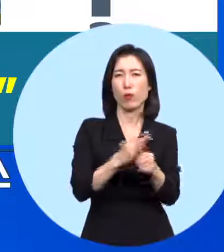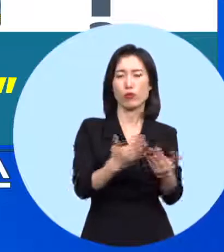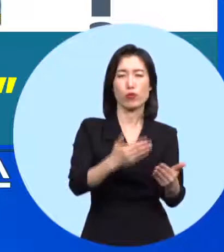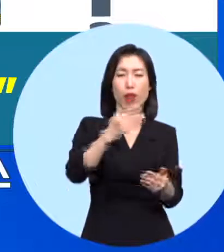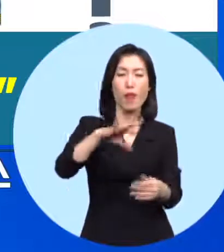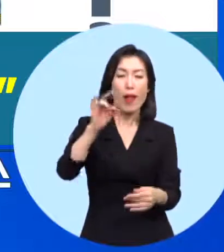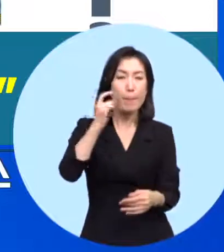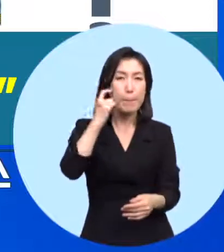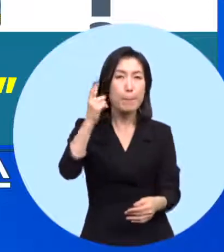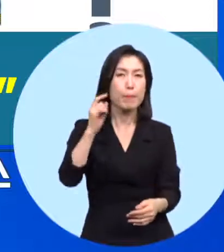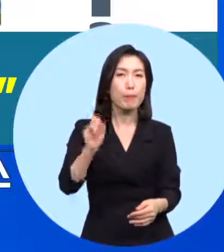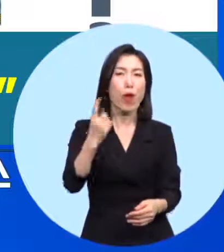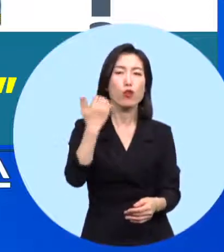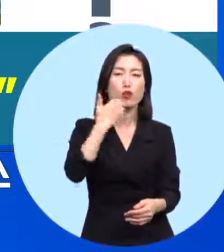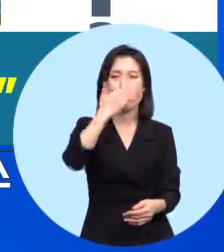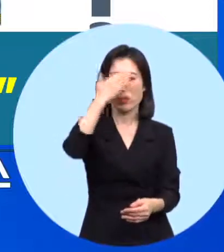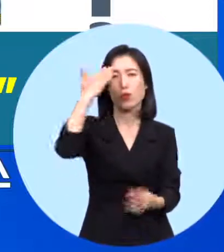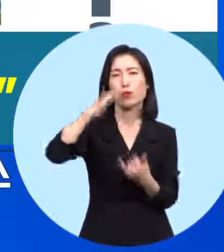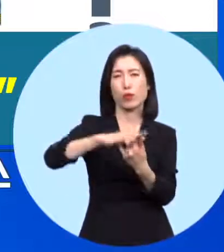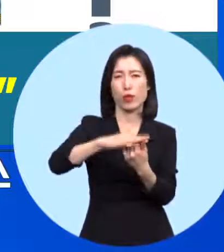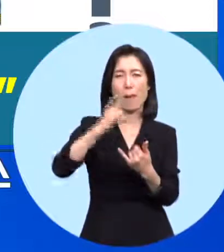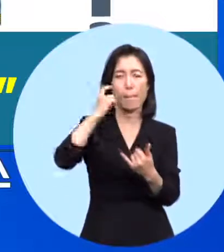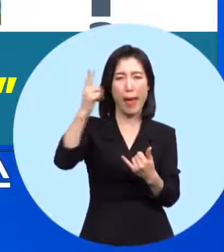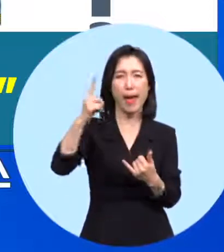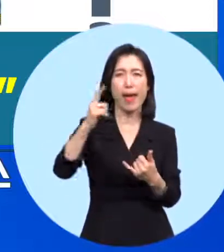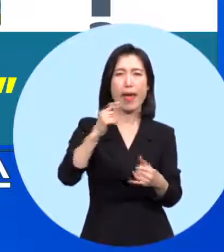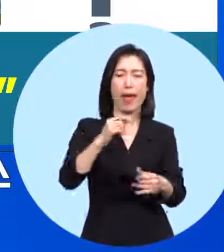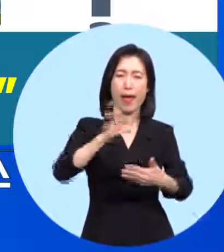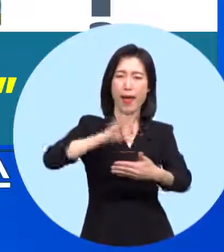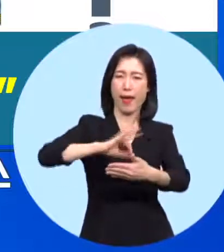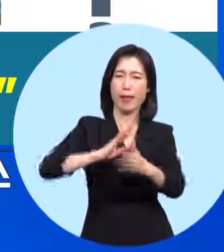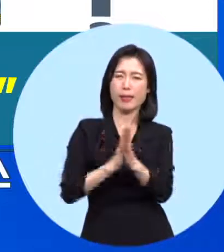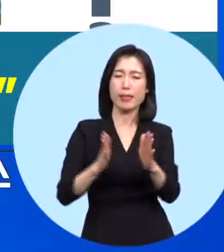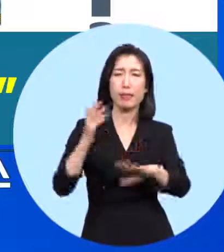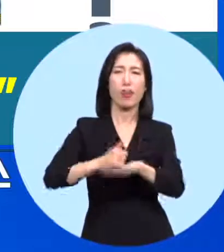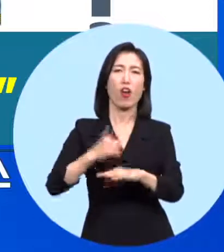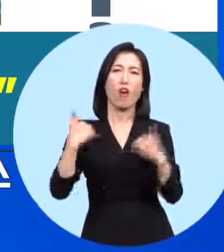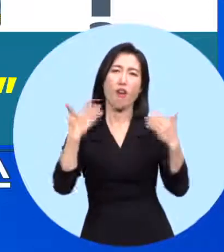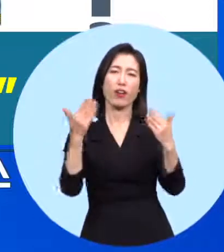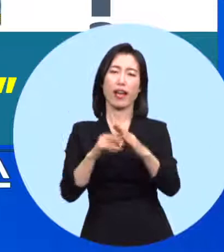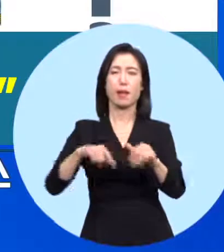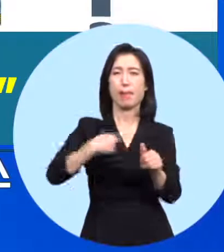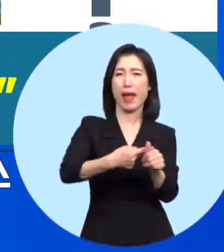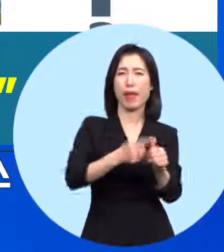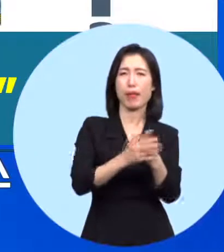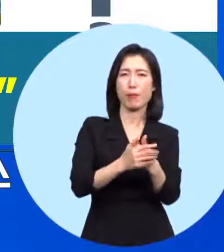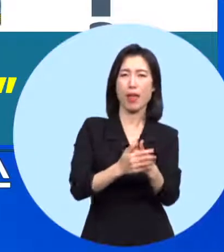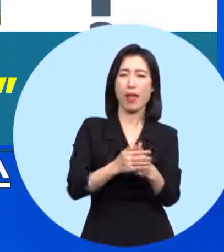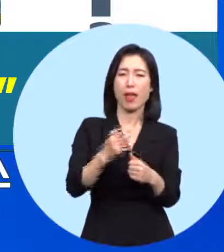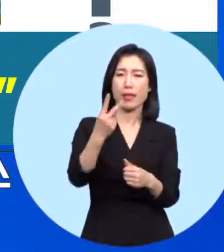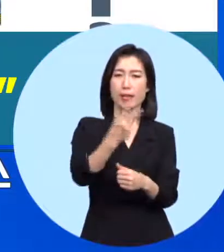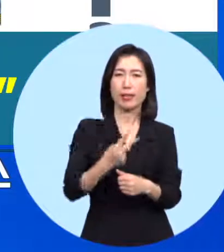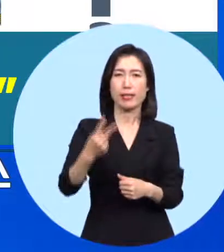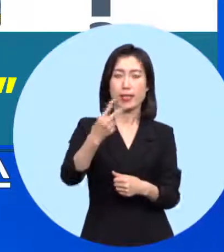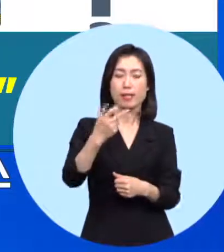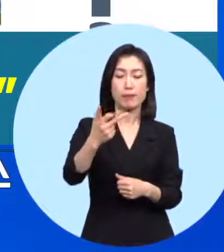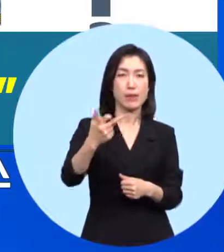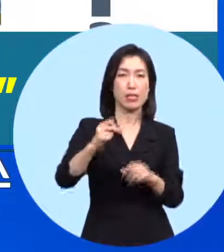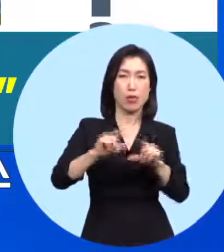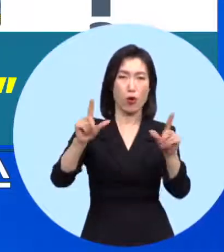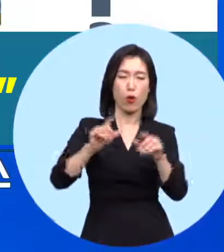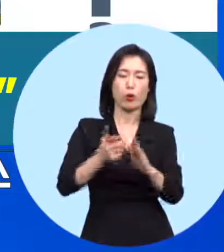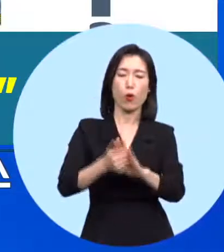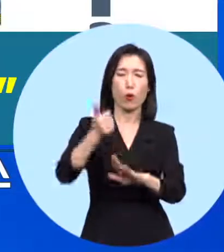청소년들로부터 시작된 도봉구 소녀상 건립운동이 결국은 성공을 해서